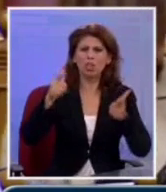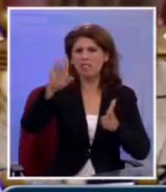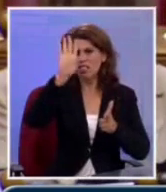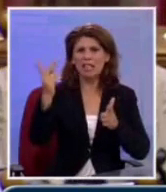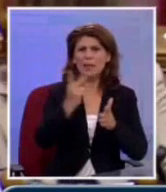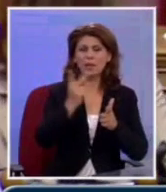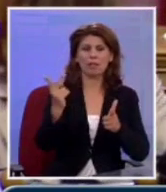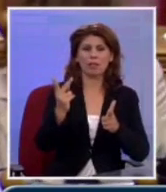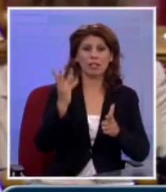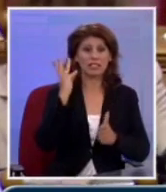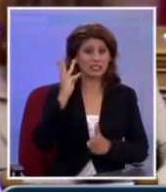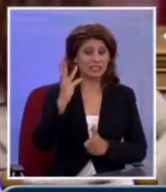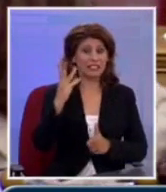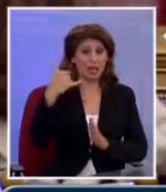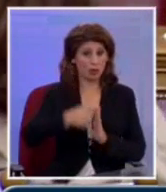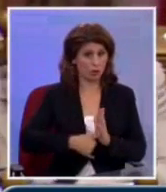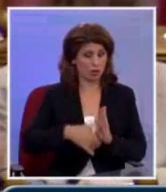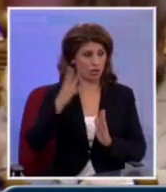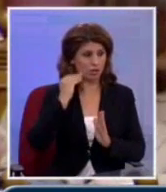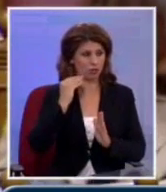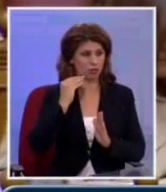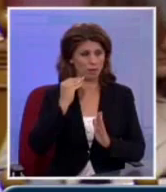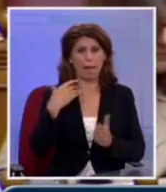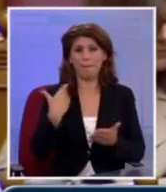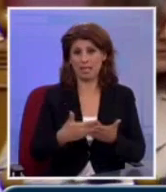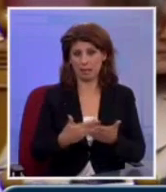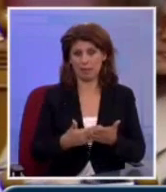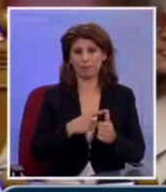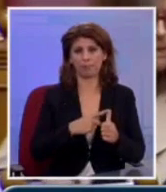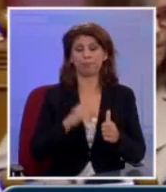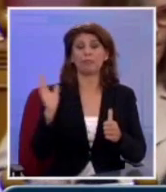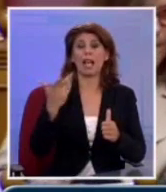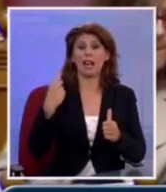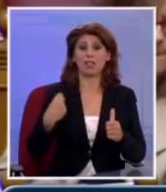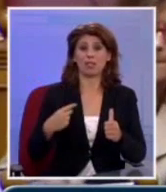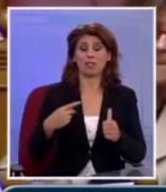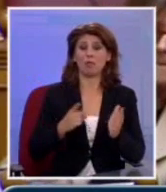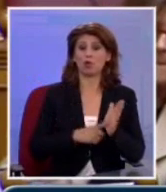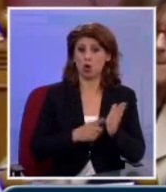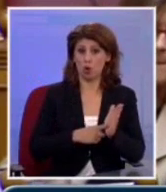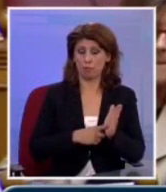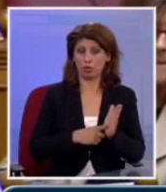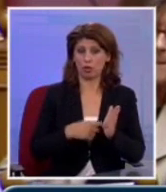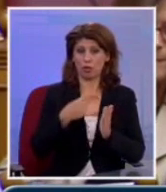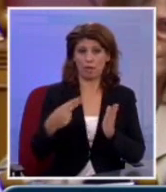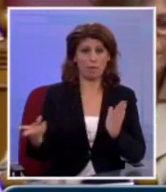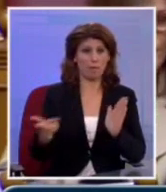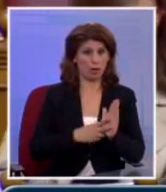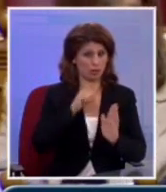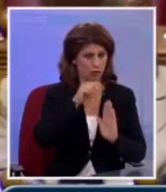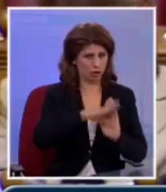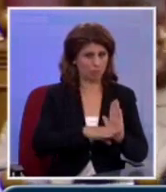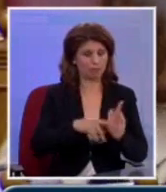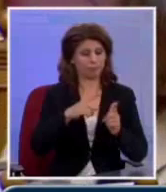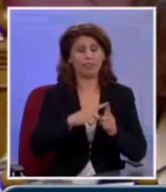ακούστηκαν, τρία είναι ουσιαστικά. Αν είναι δημοσιονομικό ζήτημα που απαγορεύεται από το Σύνταγμα, τι γίνεται με